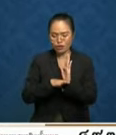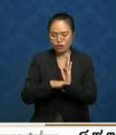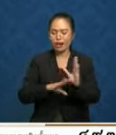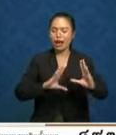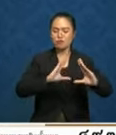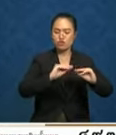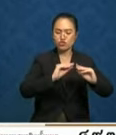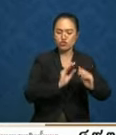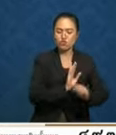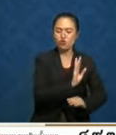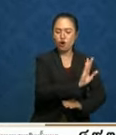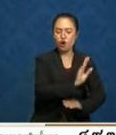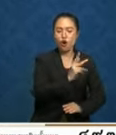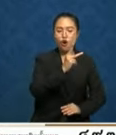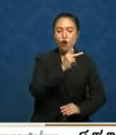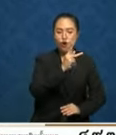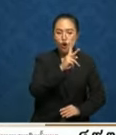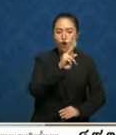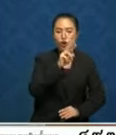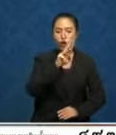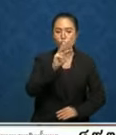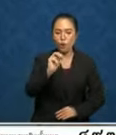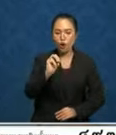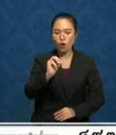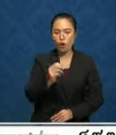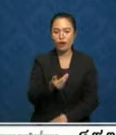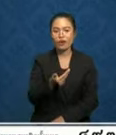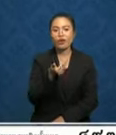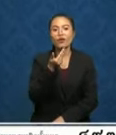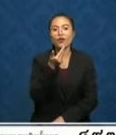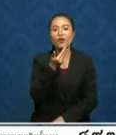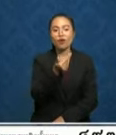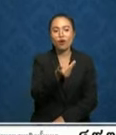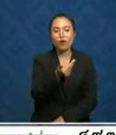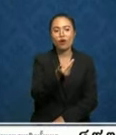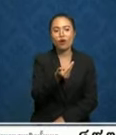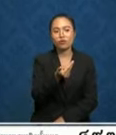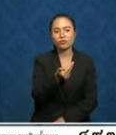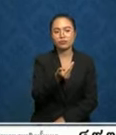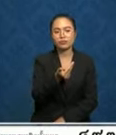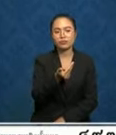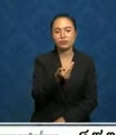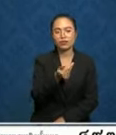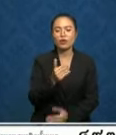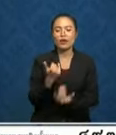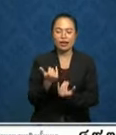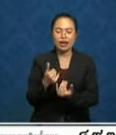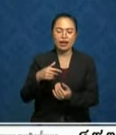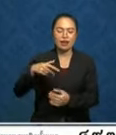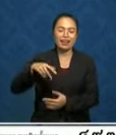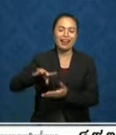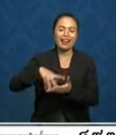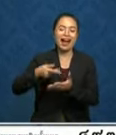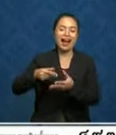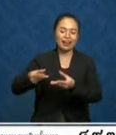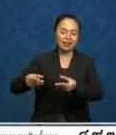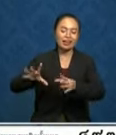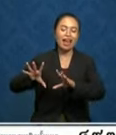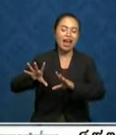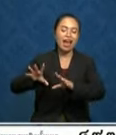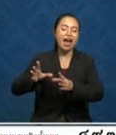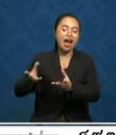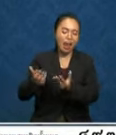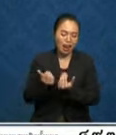ท่านั้นเองก็เลยอยากจะขอเรียนว่าที่จะรับไปครั้งนี้เนี่ยเพื่อที่จะไปศึกษ